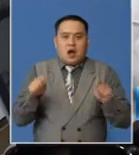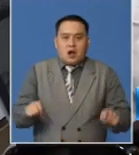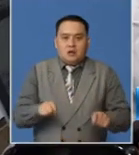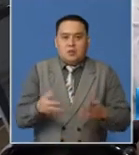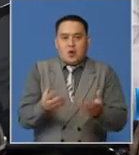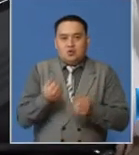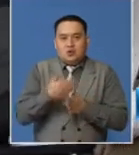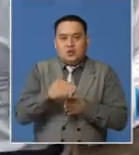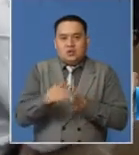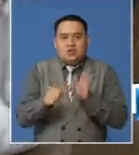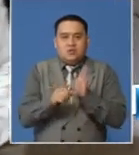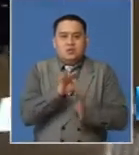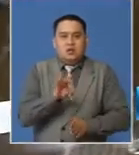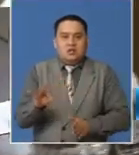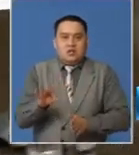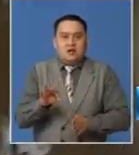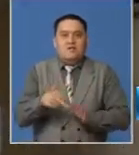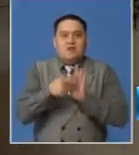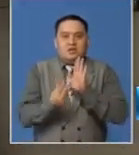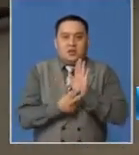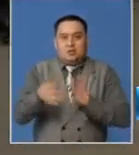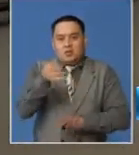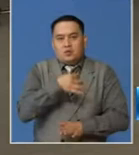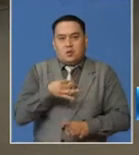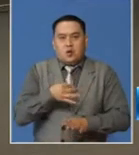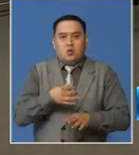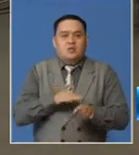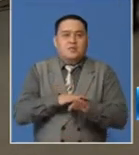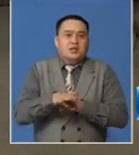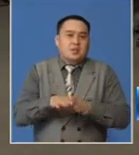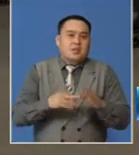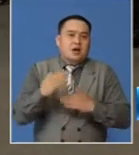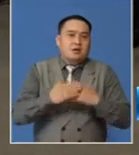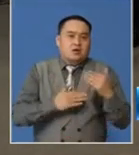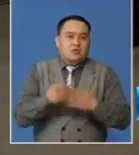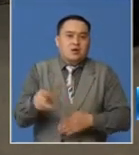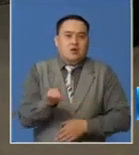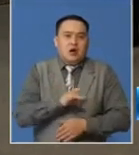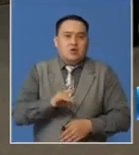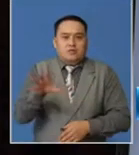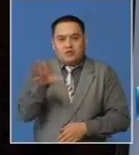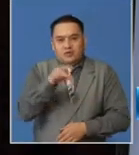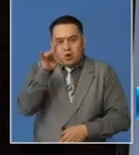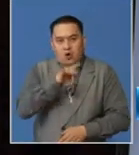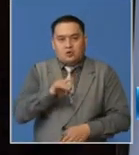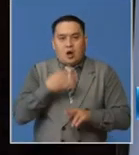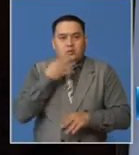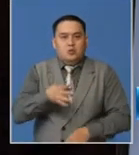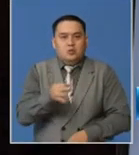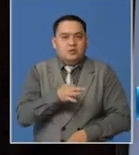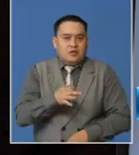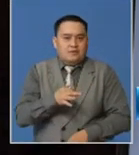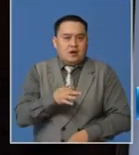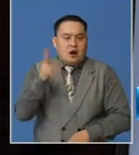и получить кредит под 6% годовых. Так, в 2018 году «Бастау» реализуется практически во всех районах и городах